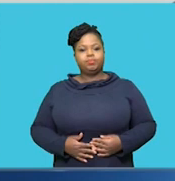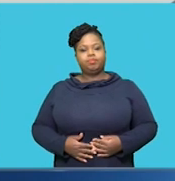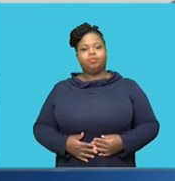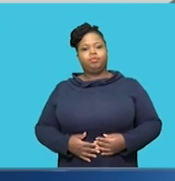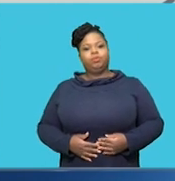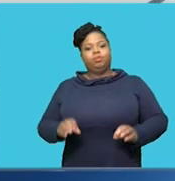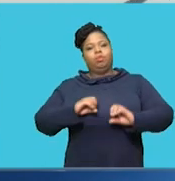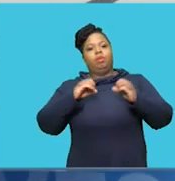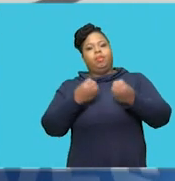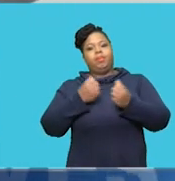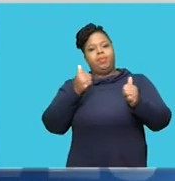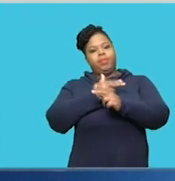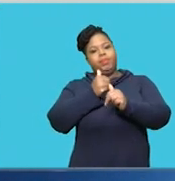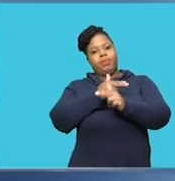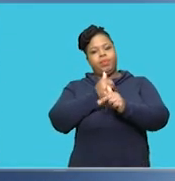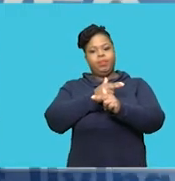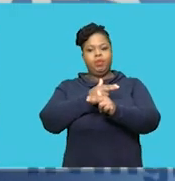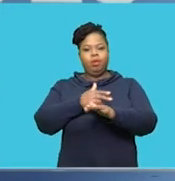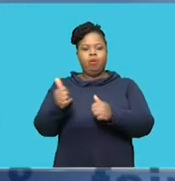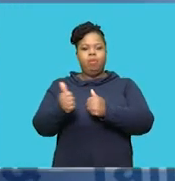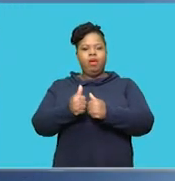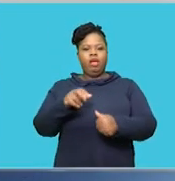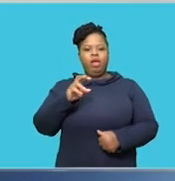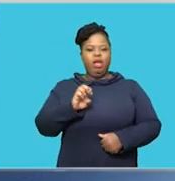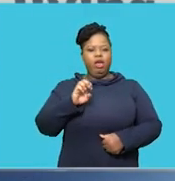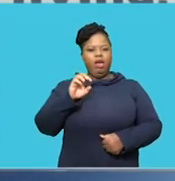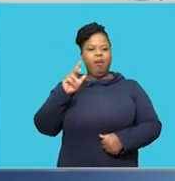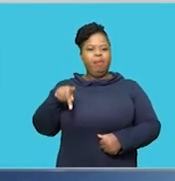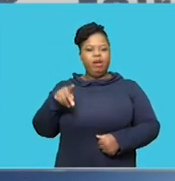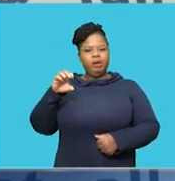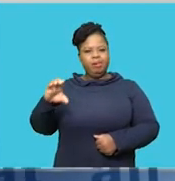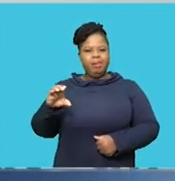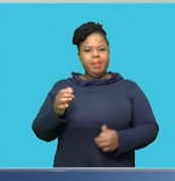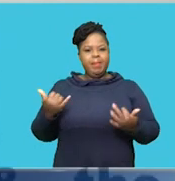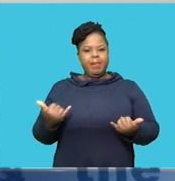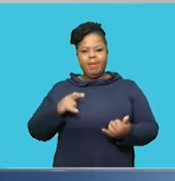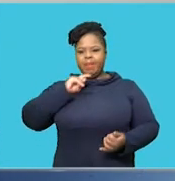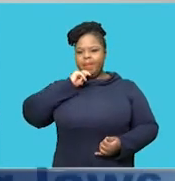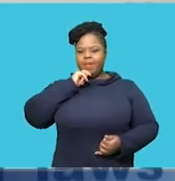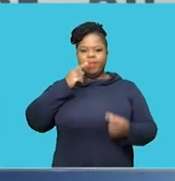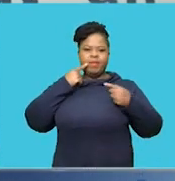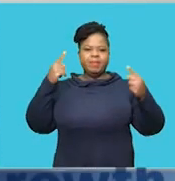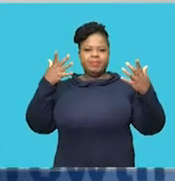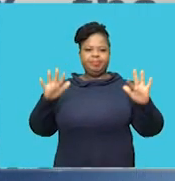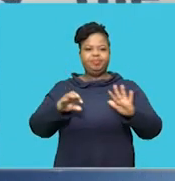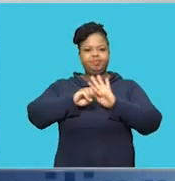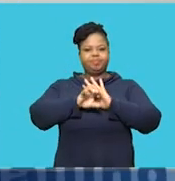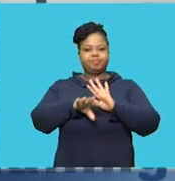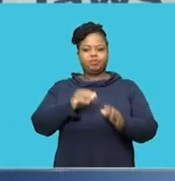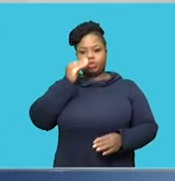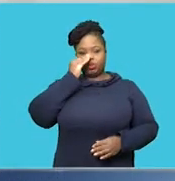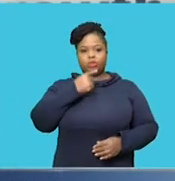Intlangano engenzi inzuzo e-hailing partners council namhlanje ngesikhathi ezantamama imembezeleyo kwabeze indaba ngohlelo